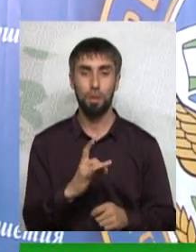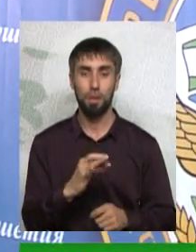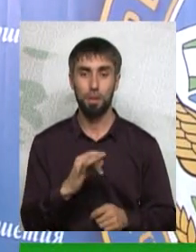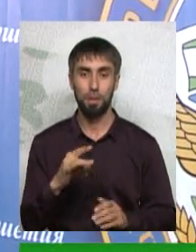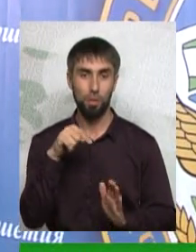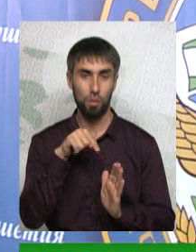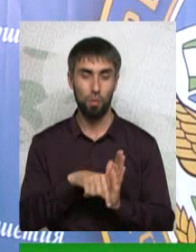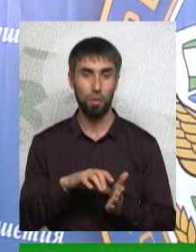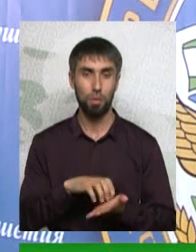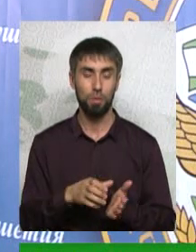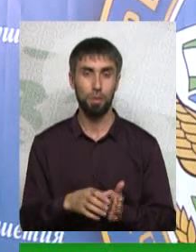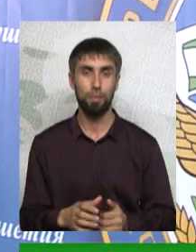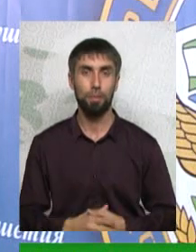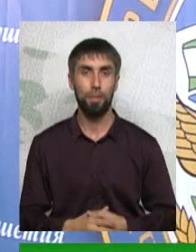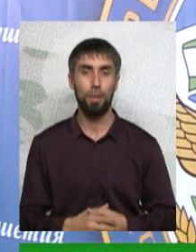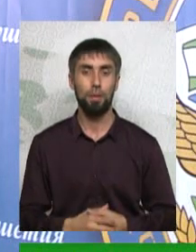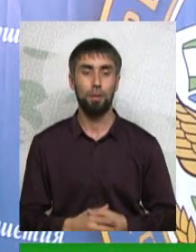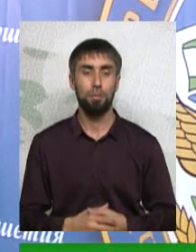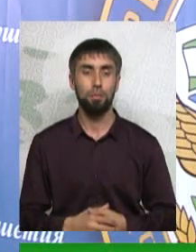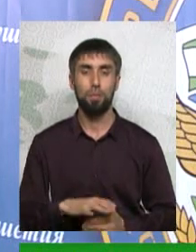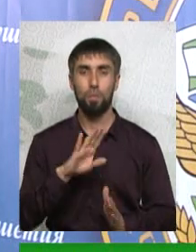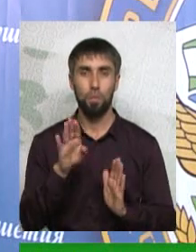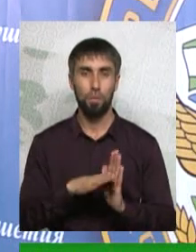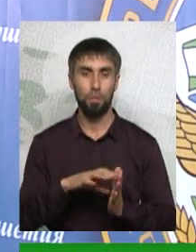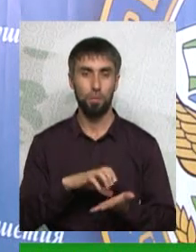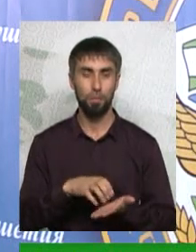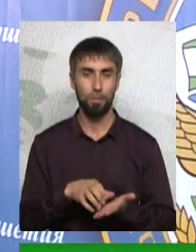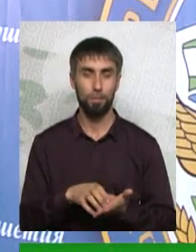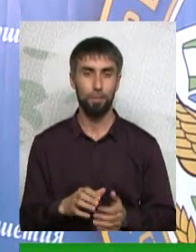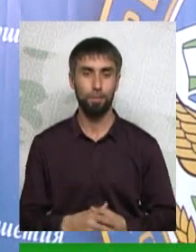заглубленных помещений, подвальных помещений,